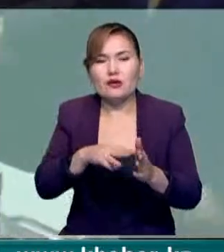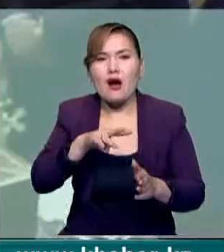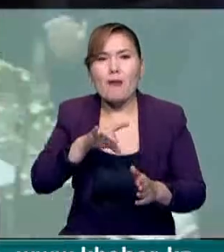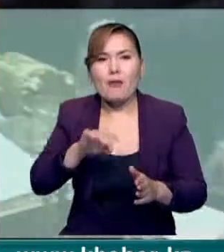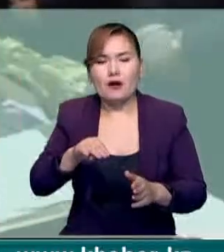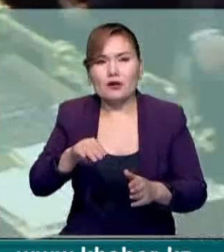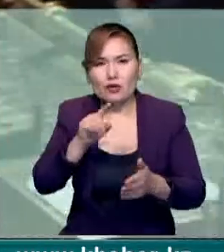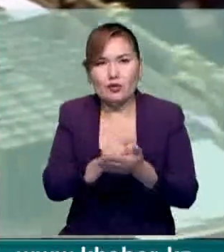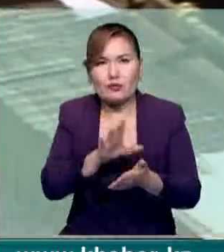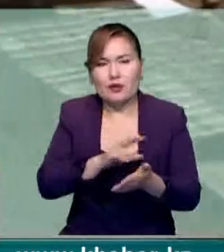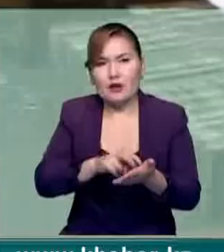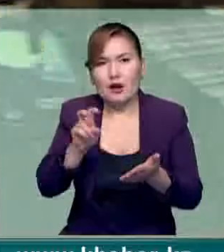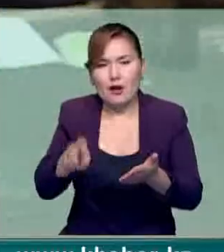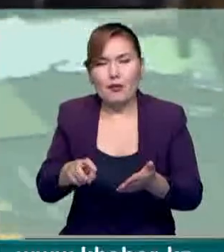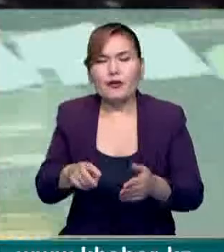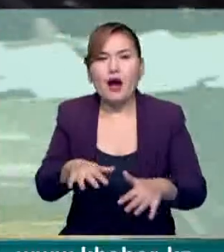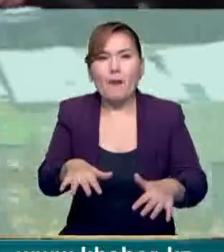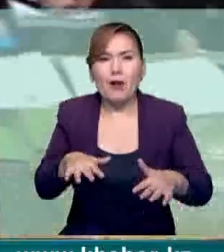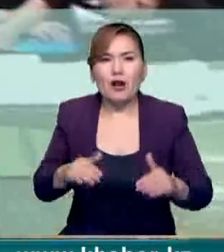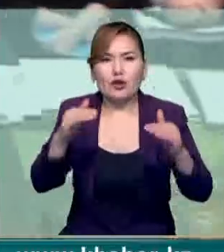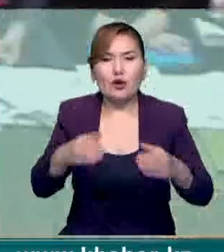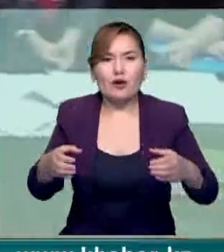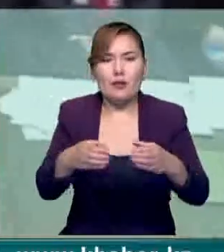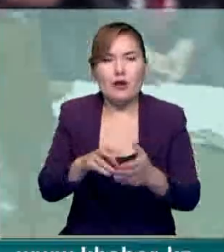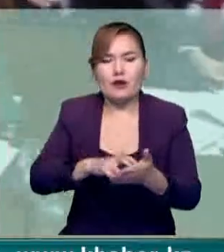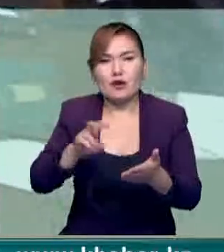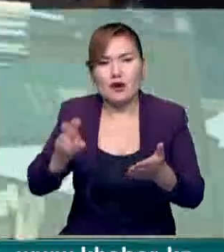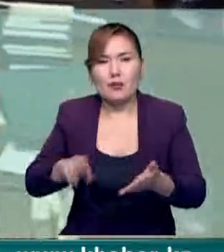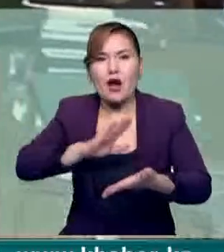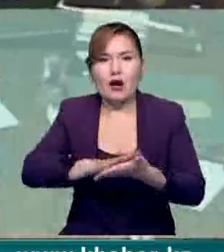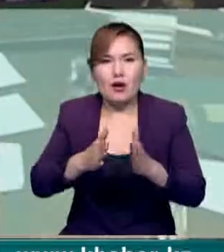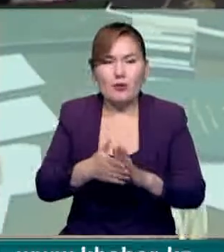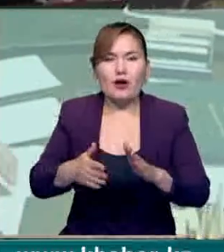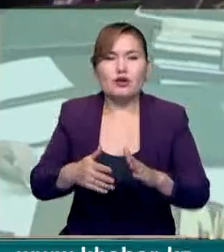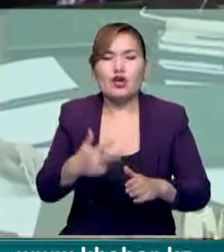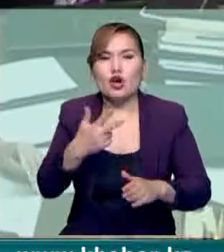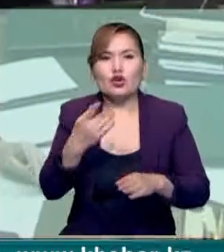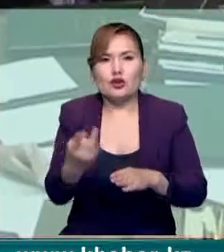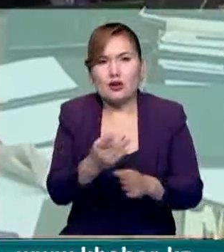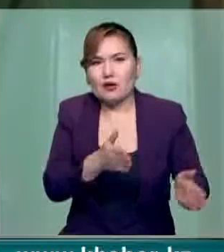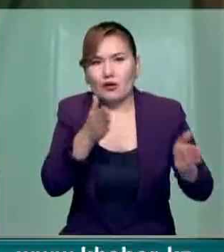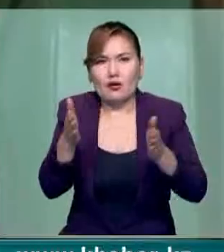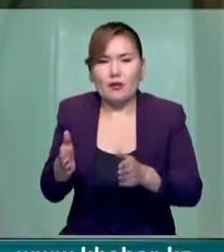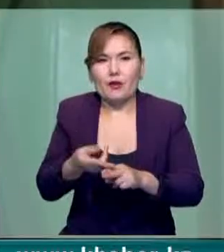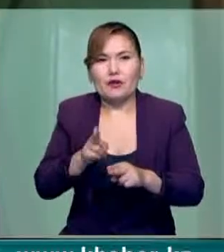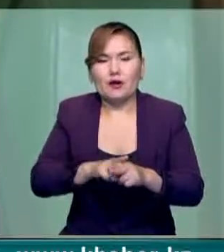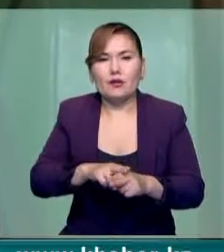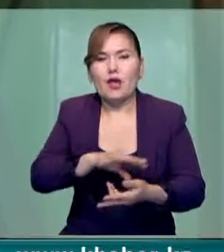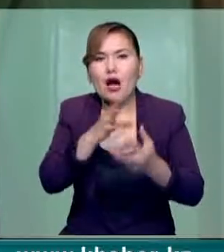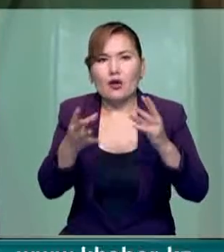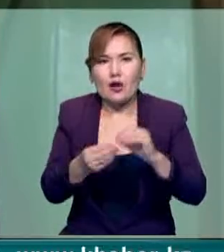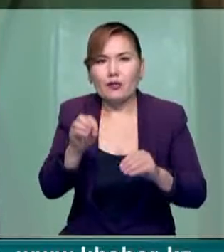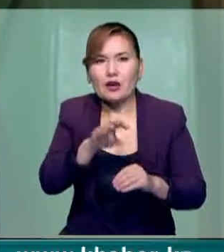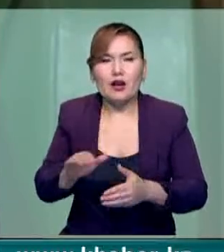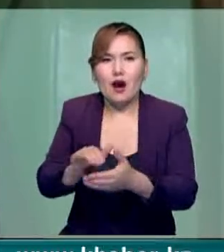Алайда парламенттің төменгі палатасы Brexit шарттары туралы келісім жобасын 3 мәрте кері қайтарған. Салдарынан Еуроодақ Brexit